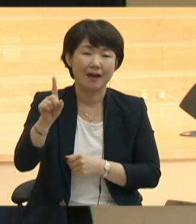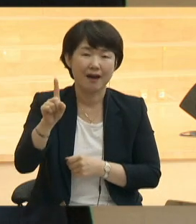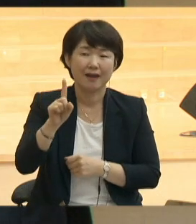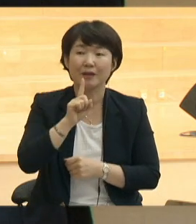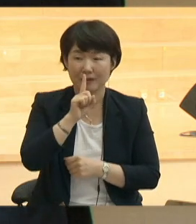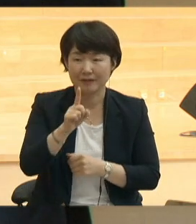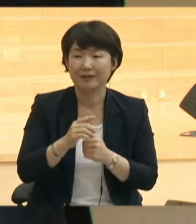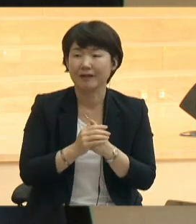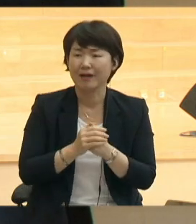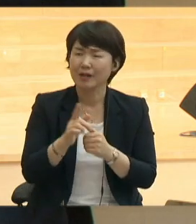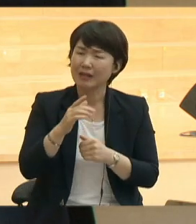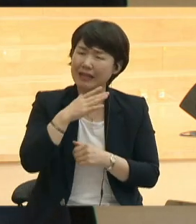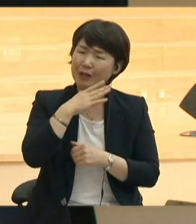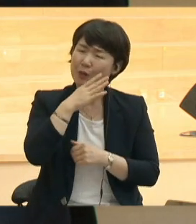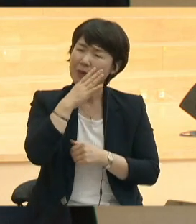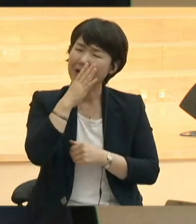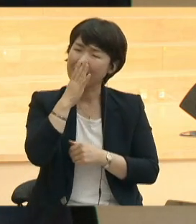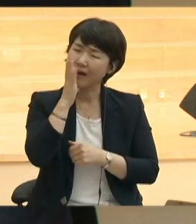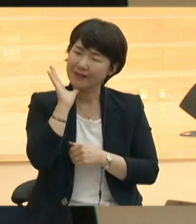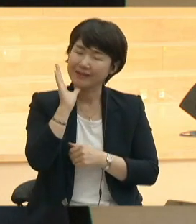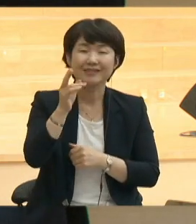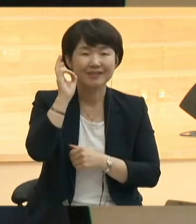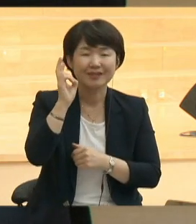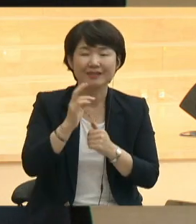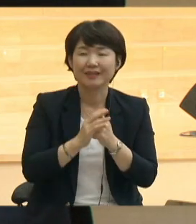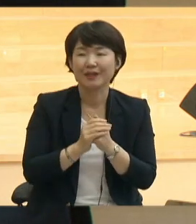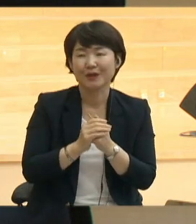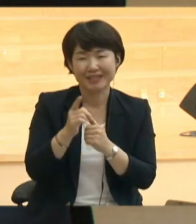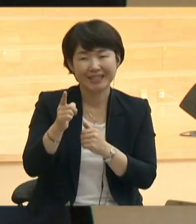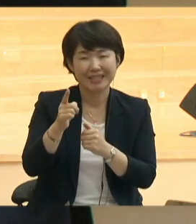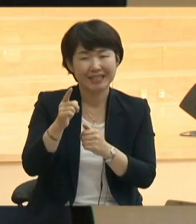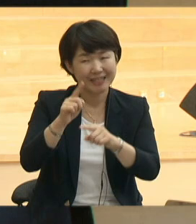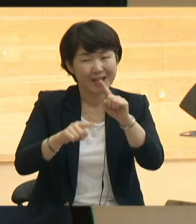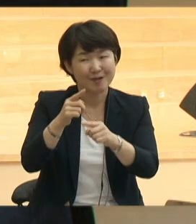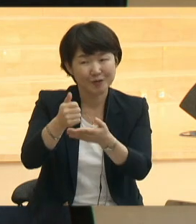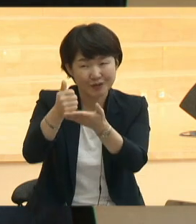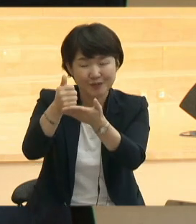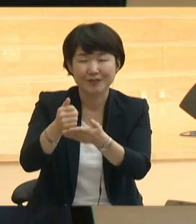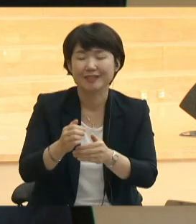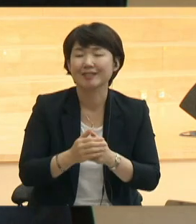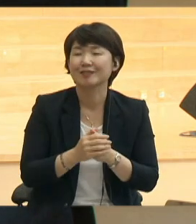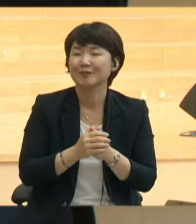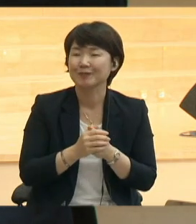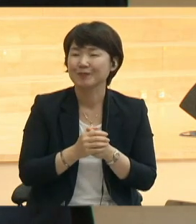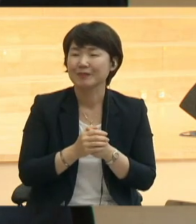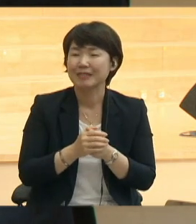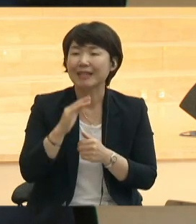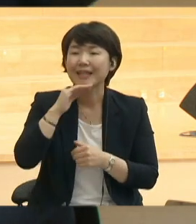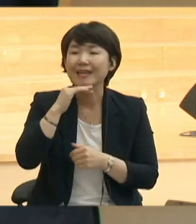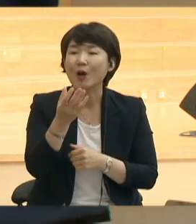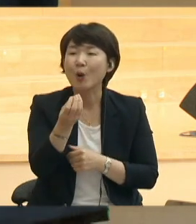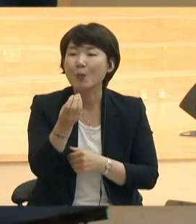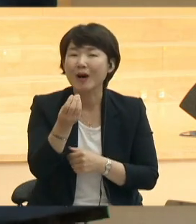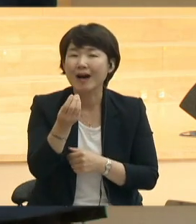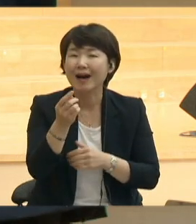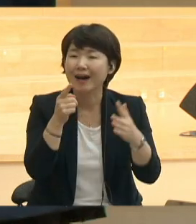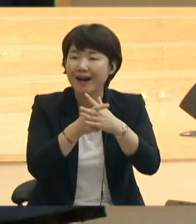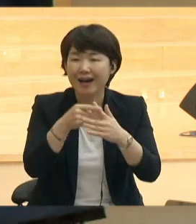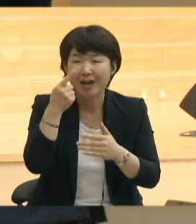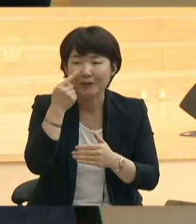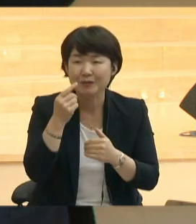나의 마이 드셨죠 저 나무가 전 아몬 님이 그죠 매사 일까요